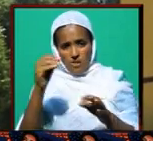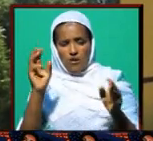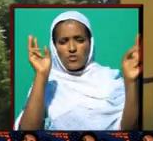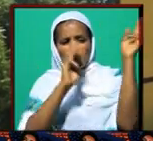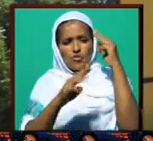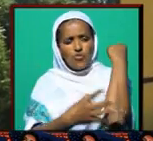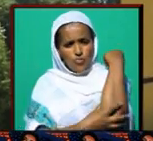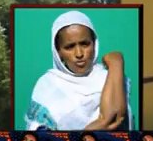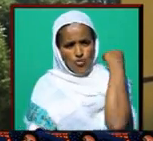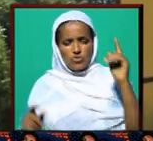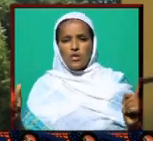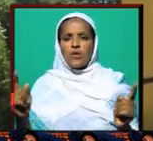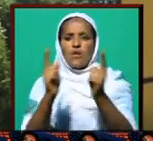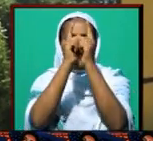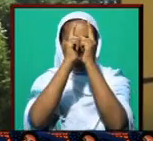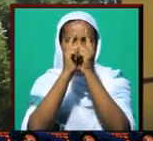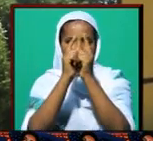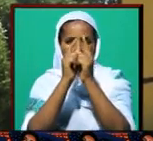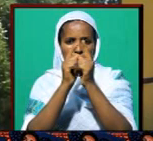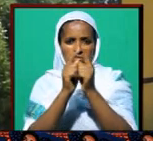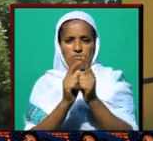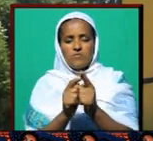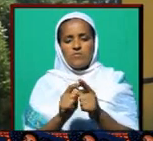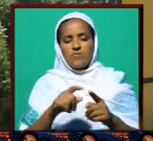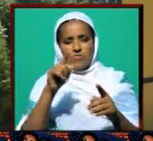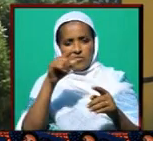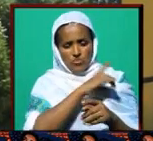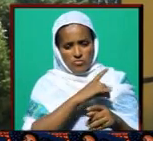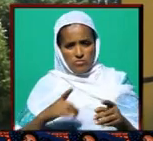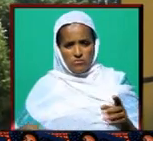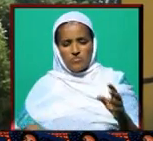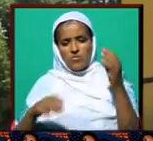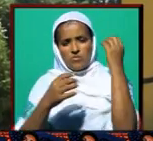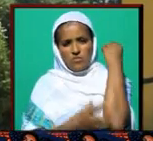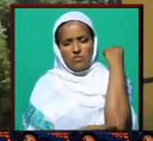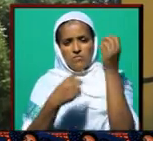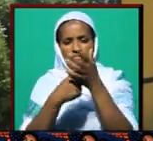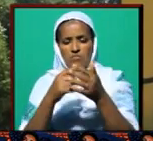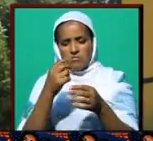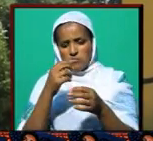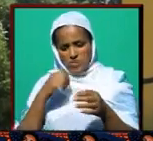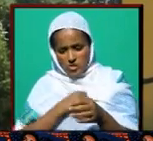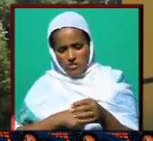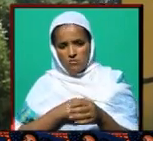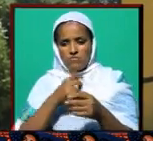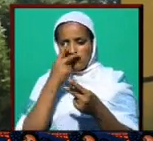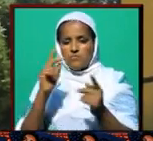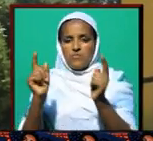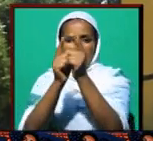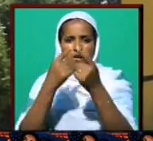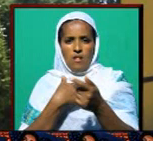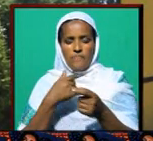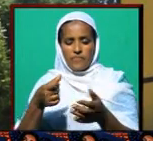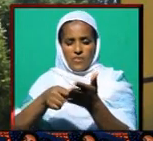ርኅሩኃን የሆኑ ምእመናንና የተቸገሩ ድሆች ይገናኙበታል። ርኅሩኃን ምእመናንና